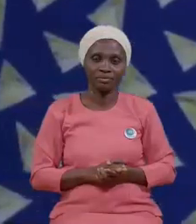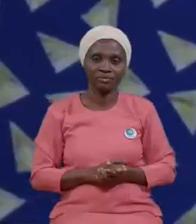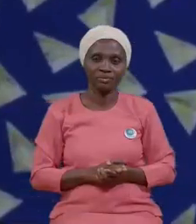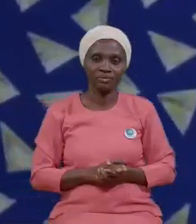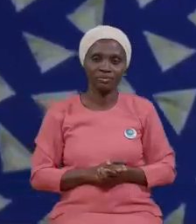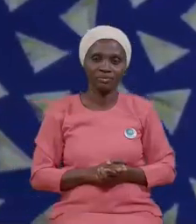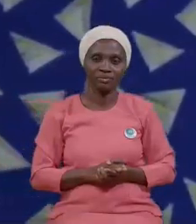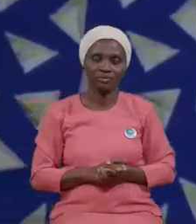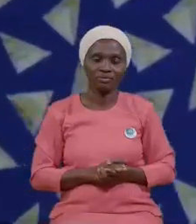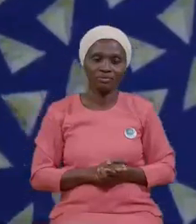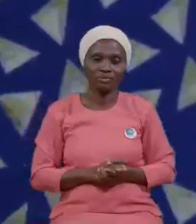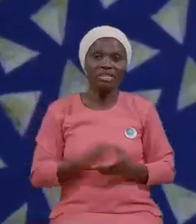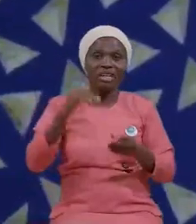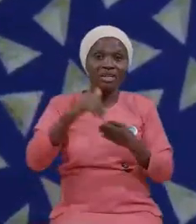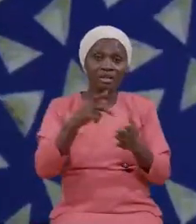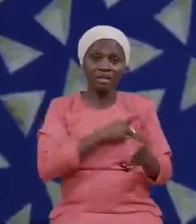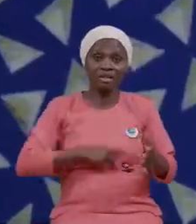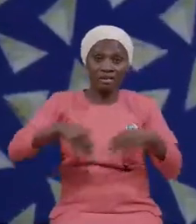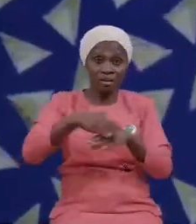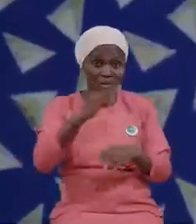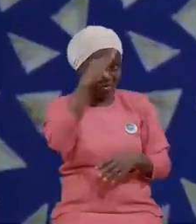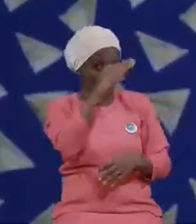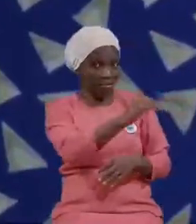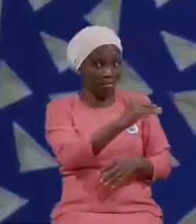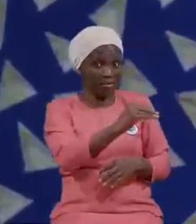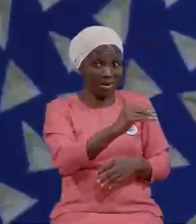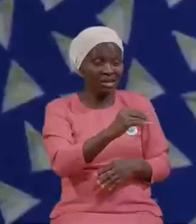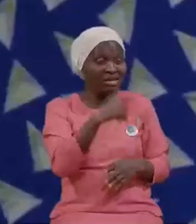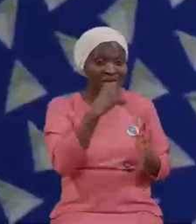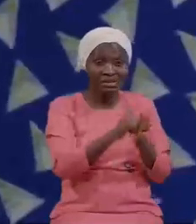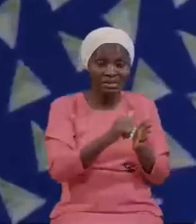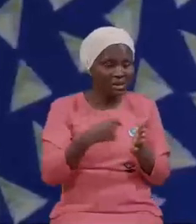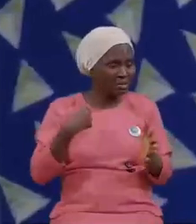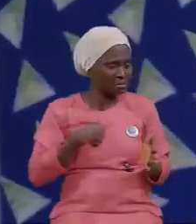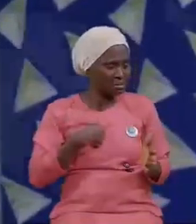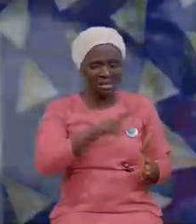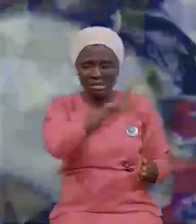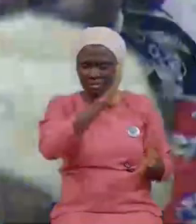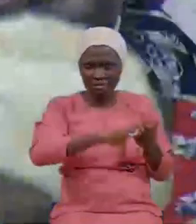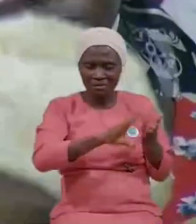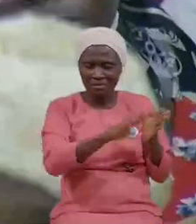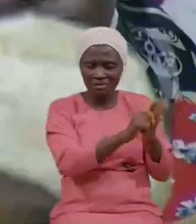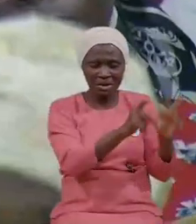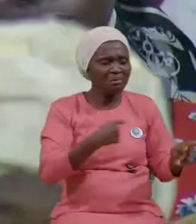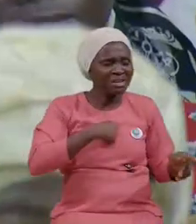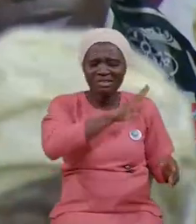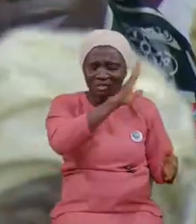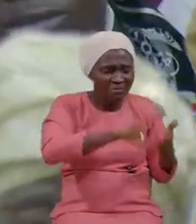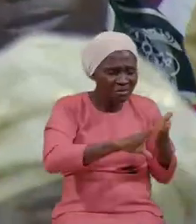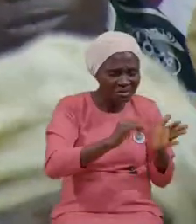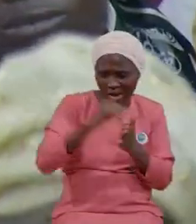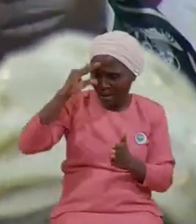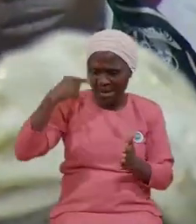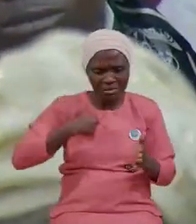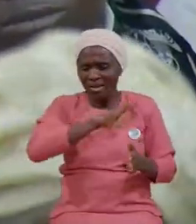Dans le royaume de l'homme, on dit, ah, on ne va jamais pardonner cet homme, on ne va jamais pardonner cette femme, cet